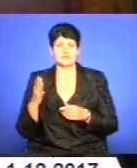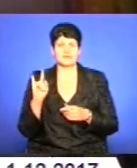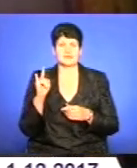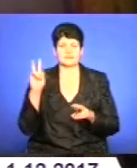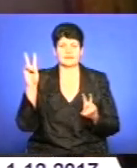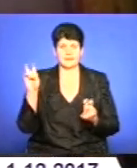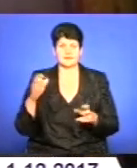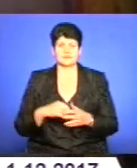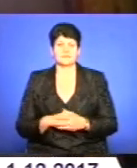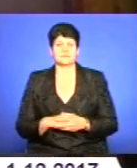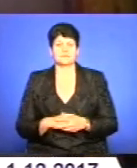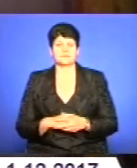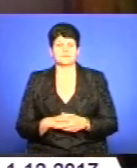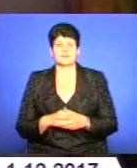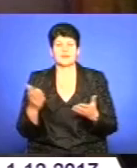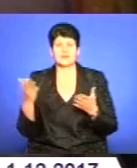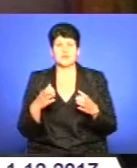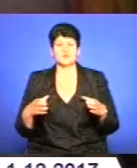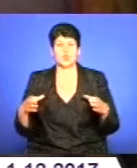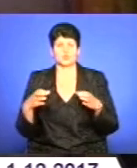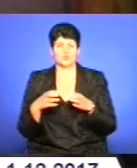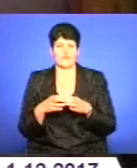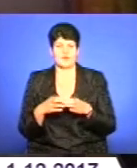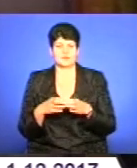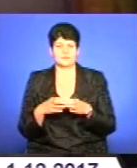«Дитина», які згуртували